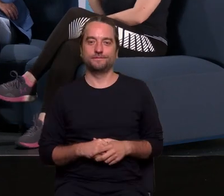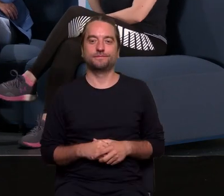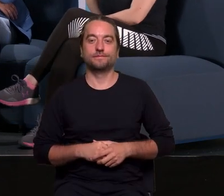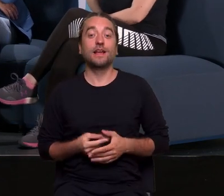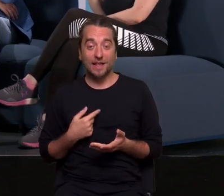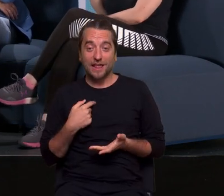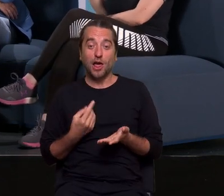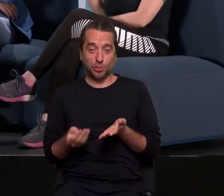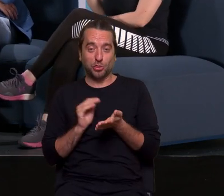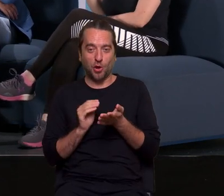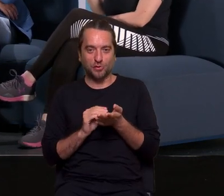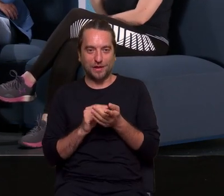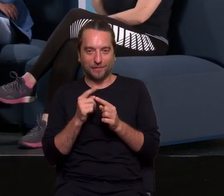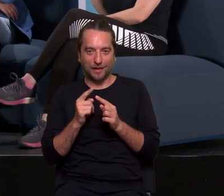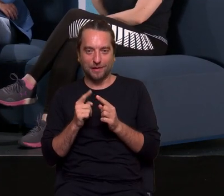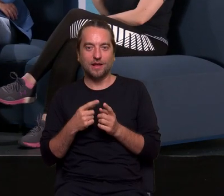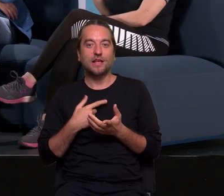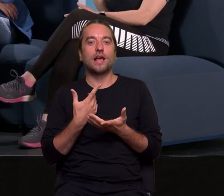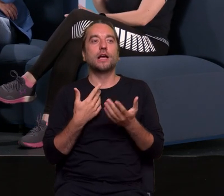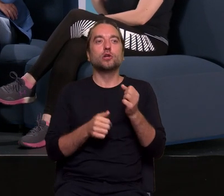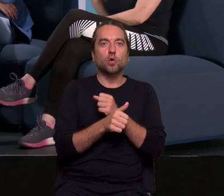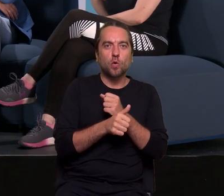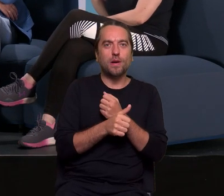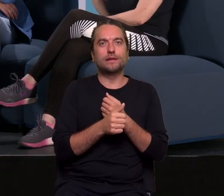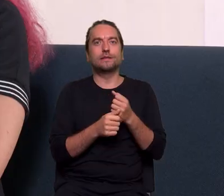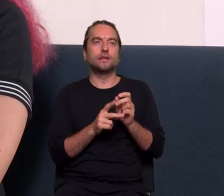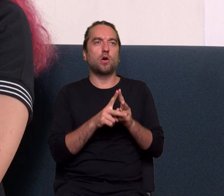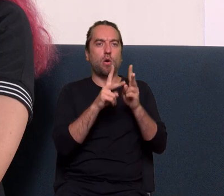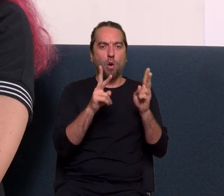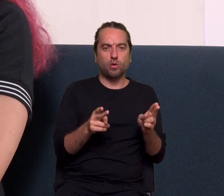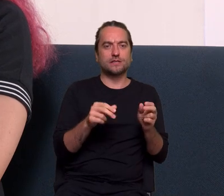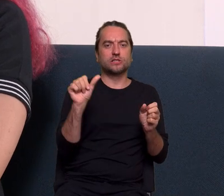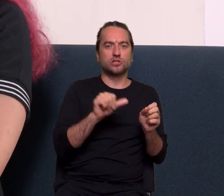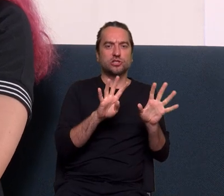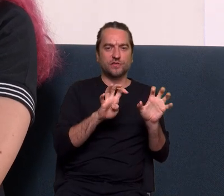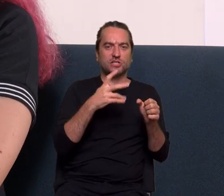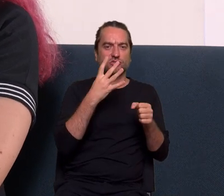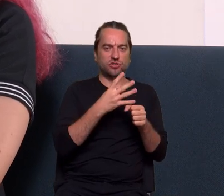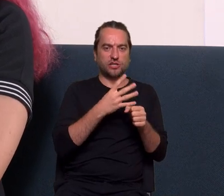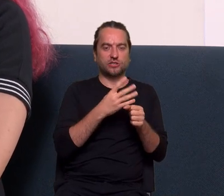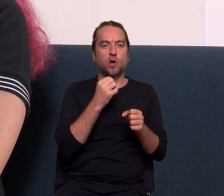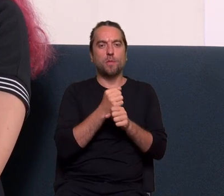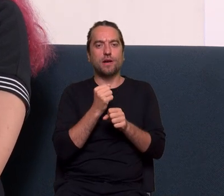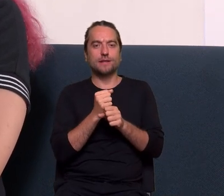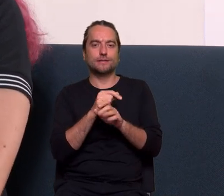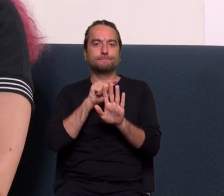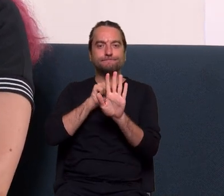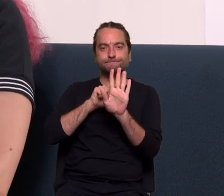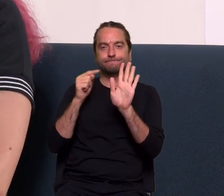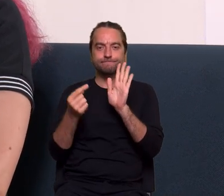zaskakująco często, jeżeli pracuje się na dokumentach z lat 40., tej drugiej połowy lat 40., pracuje się na awersie i rewersie. To